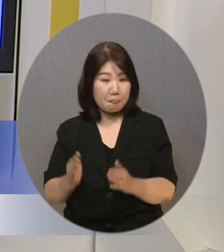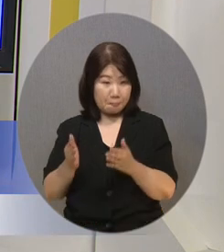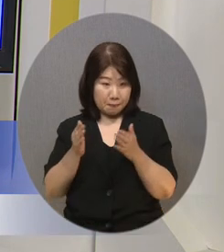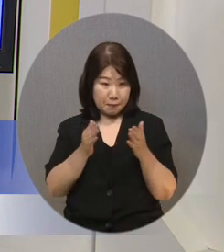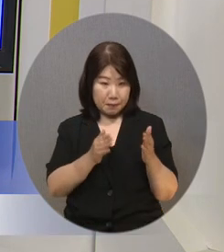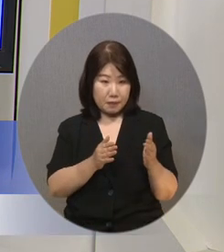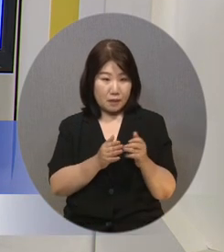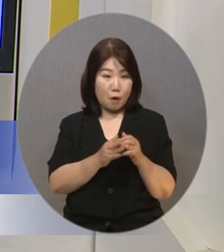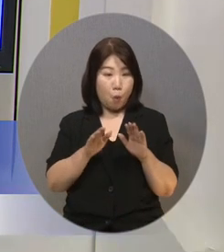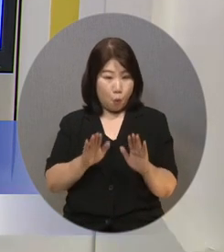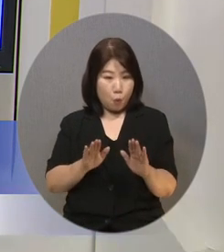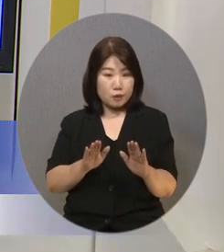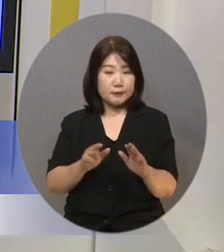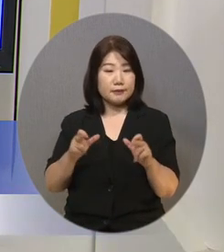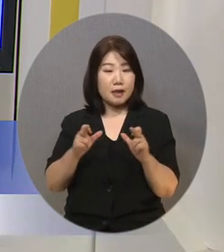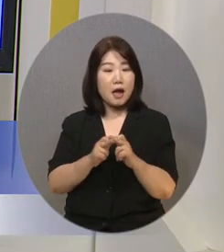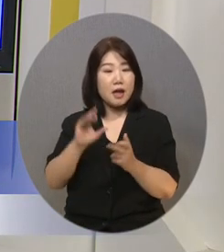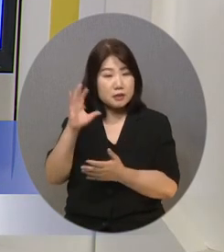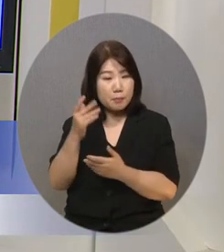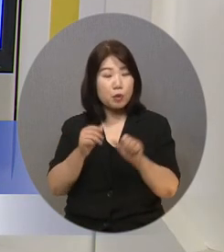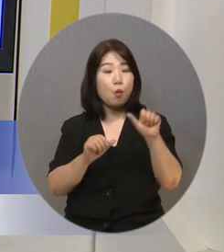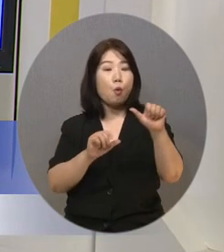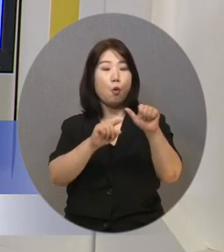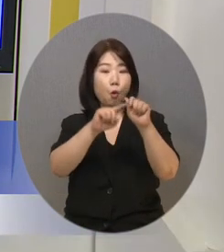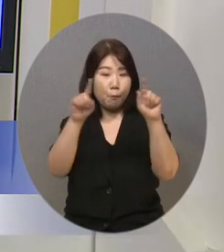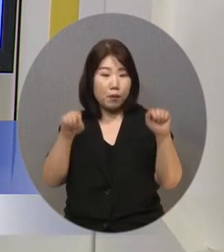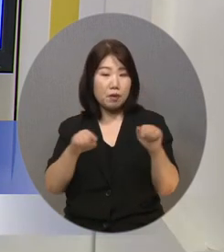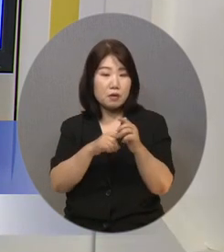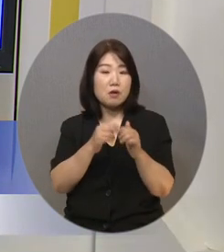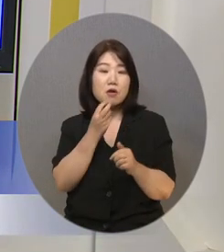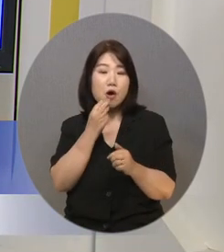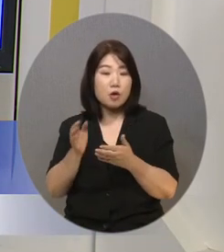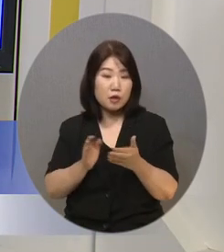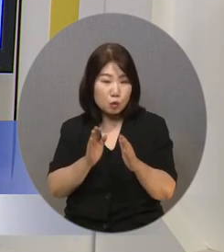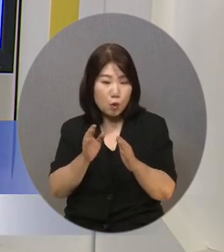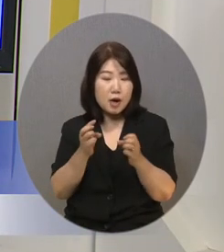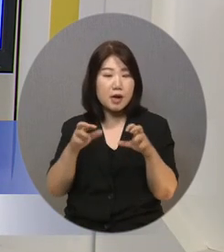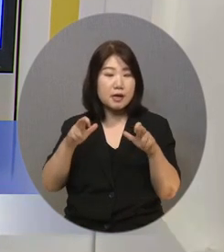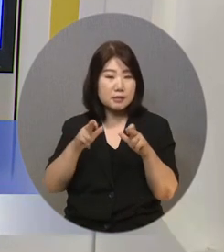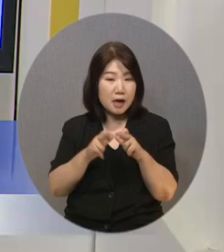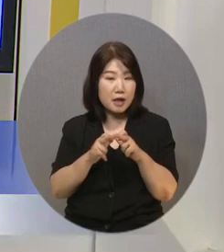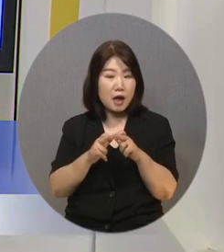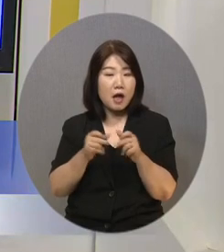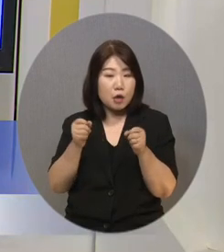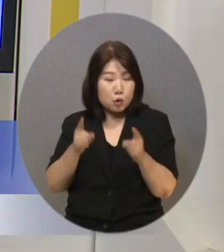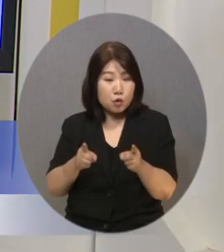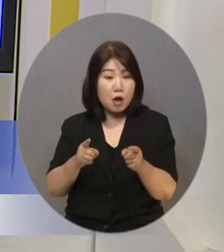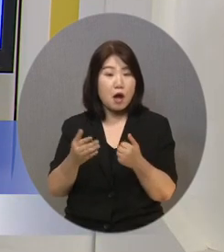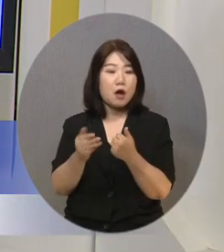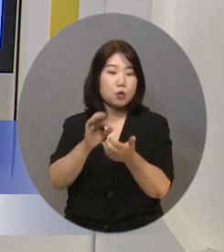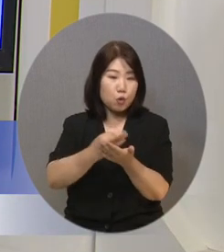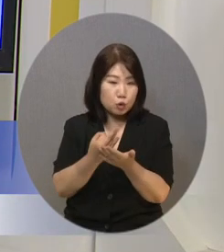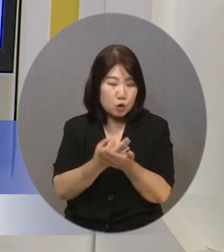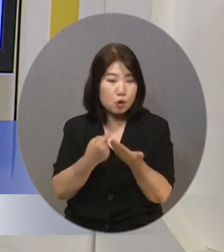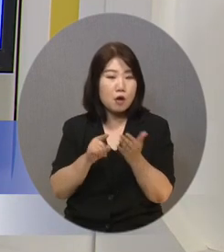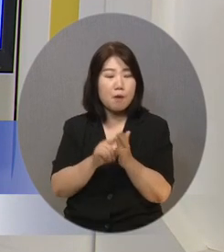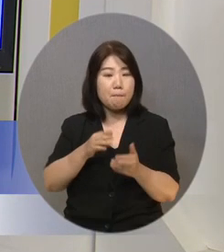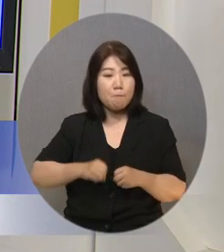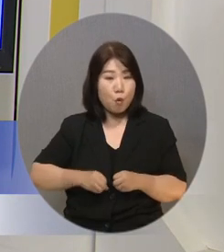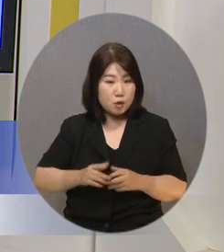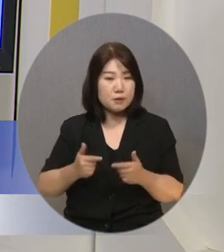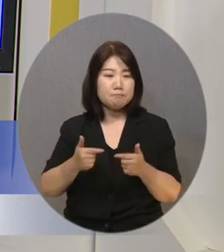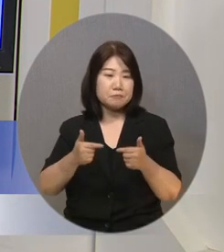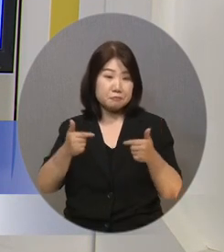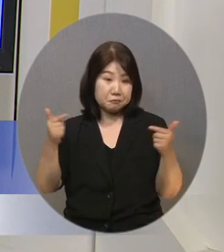다음 뉴스입니다 오늘 장애인 신문 오면에서는 경기도가 장애인 기회 소득을 통해 복지 증진을 향한 행보에